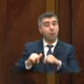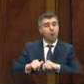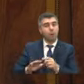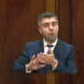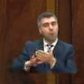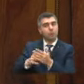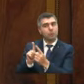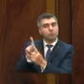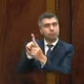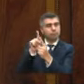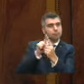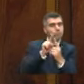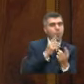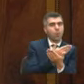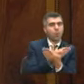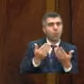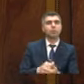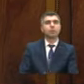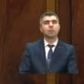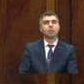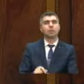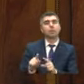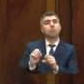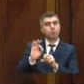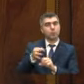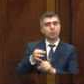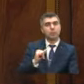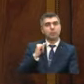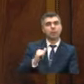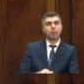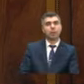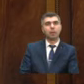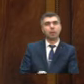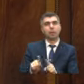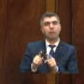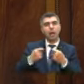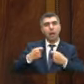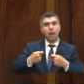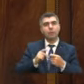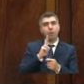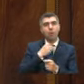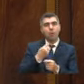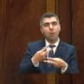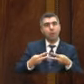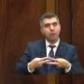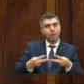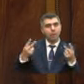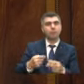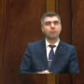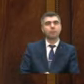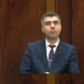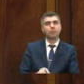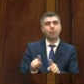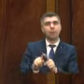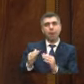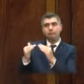لمراسيم ولا لقرارات، لا خاضعين لها. كنديروا عندما رئيس الحكومه كيدير منشور مثلا كيسري عليهم